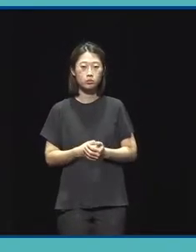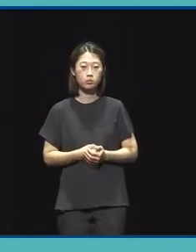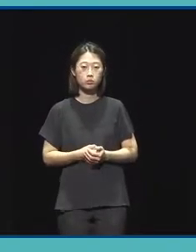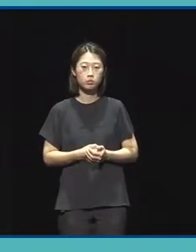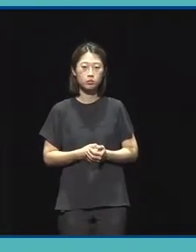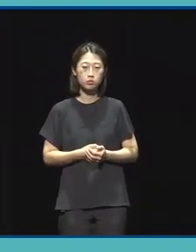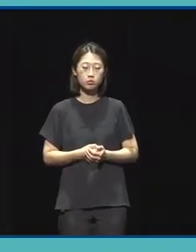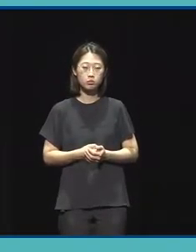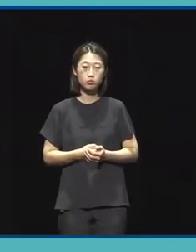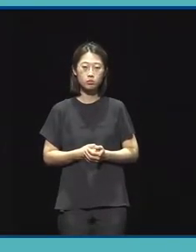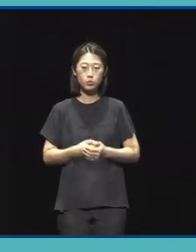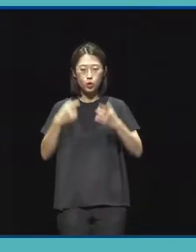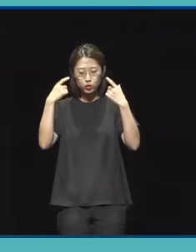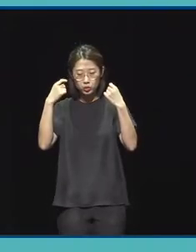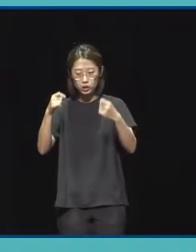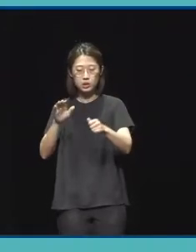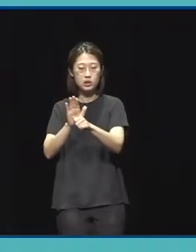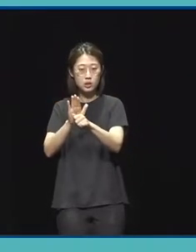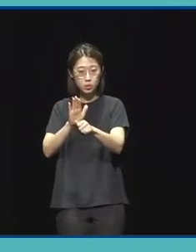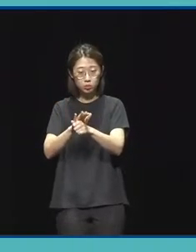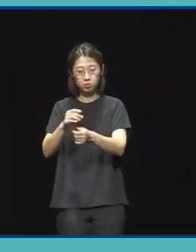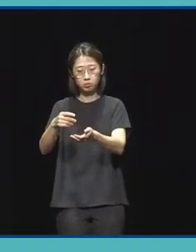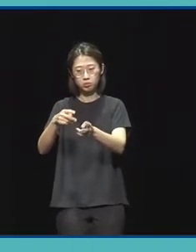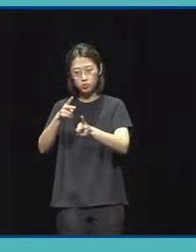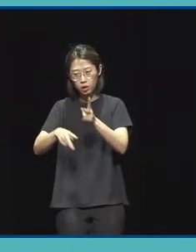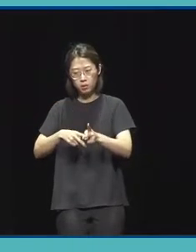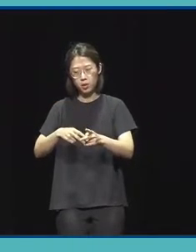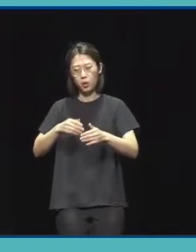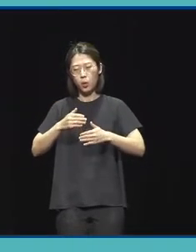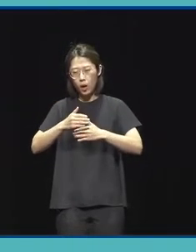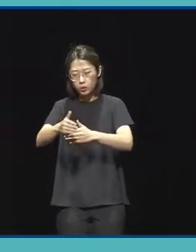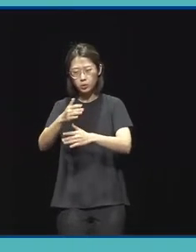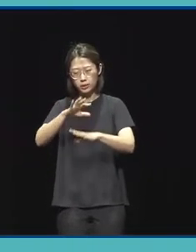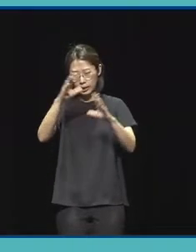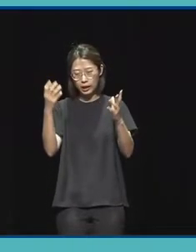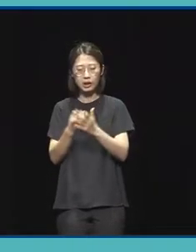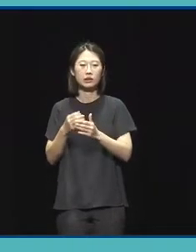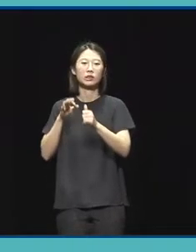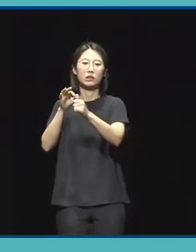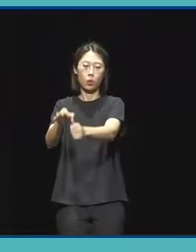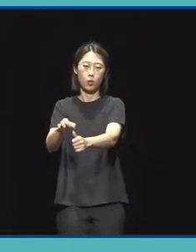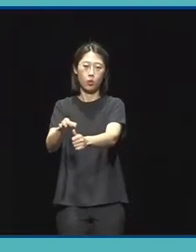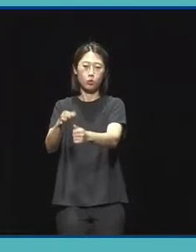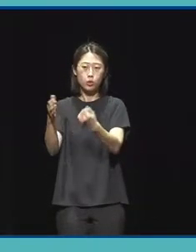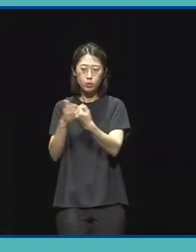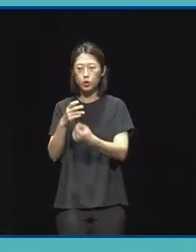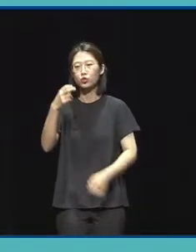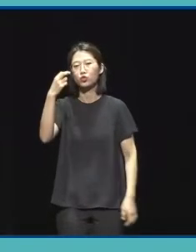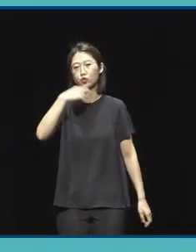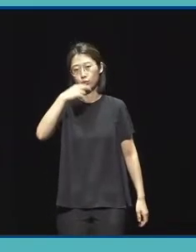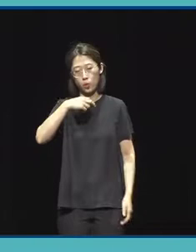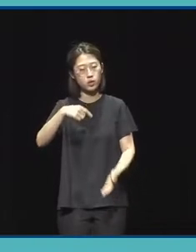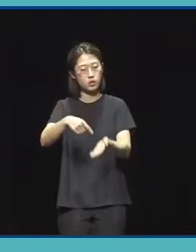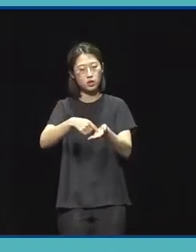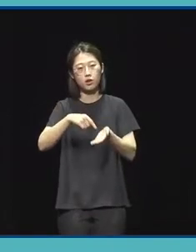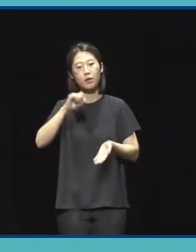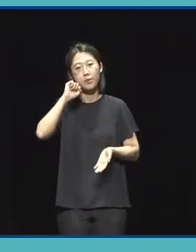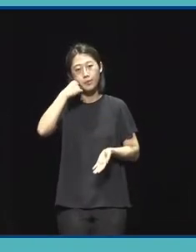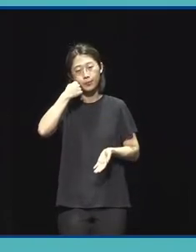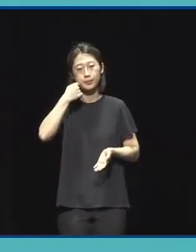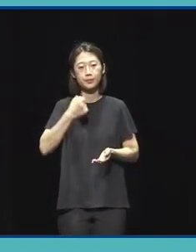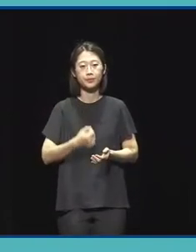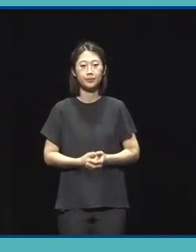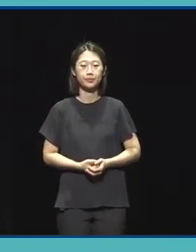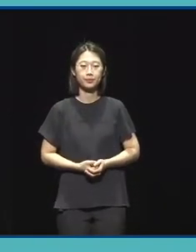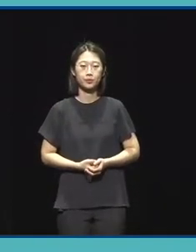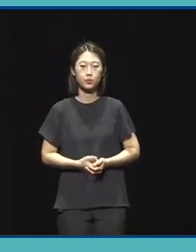창작 지원 사업 자체가 앞서 있어서 과정까지도 지원하는 사업들이기 때문에 그 중복성들을 저희가 파악하기가